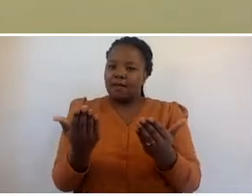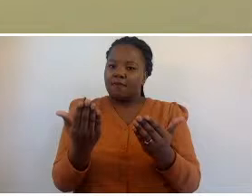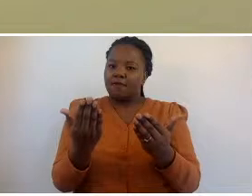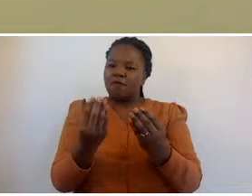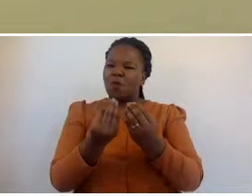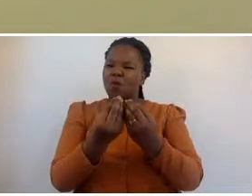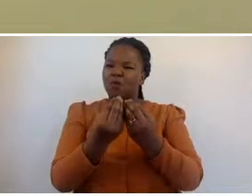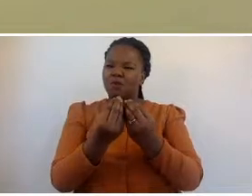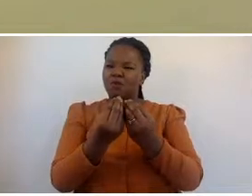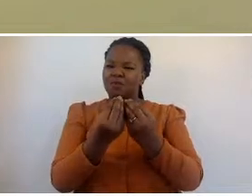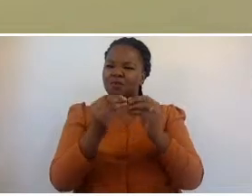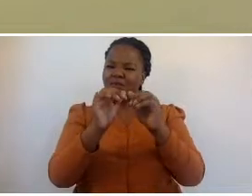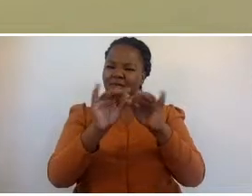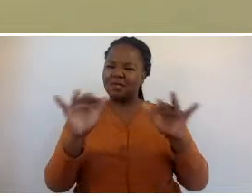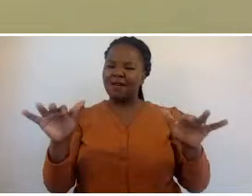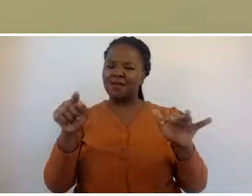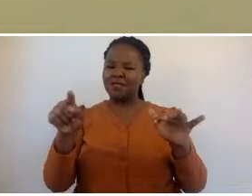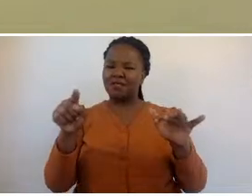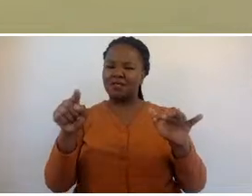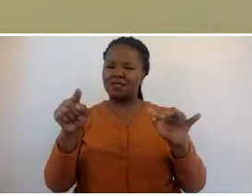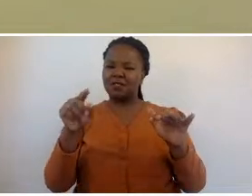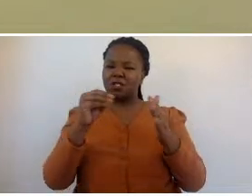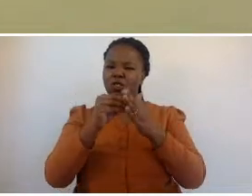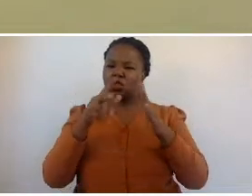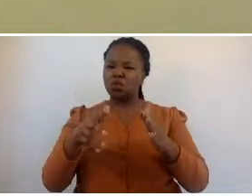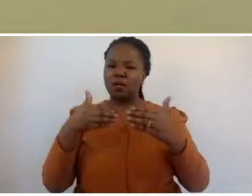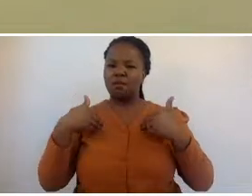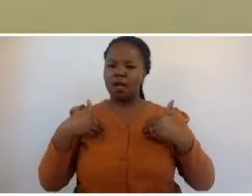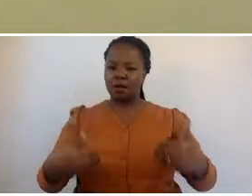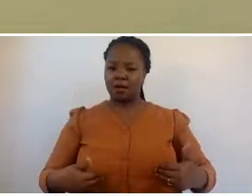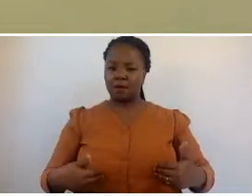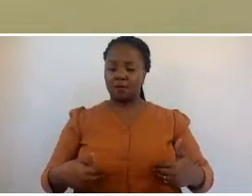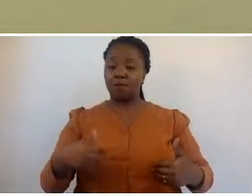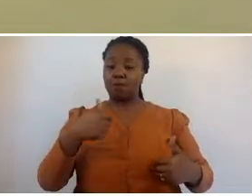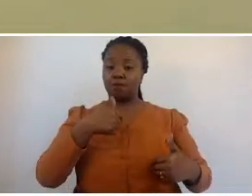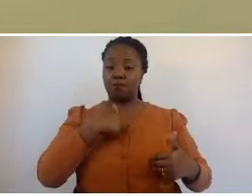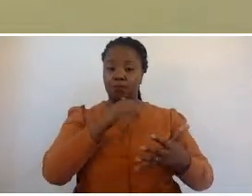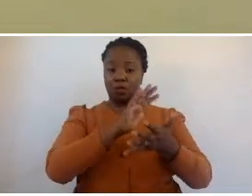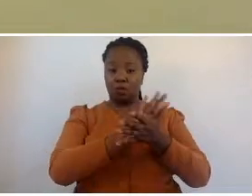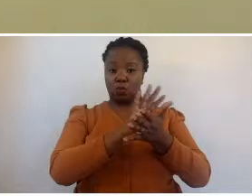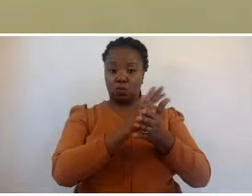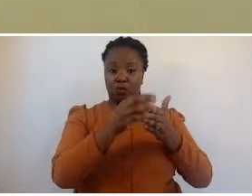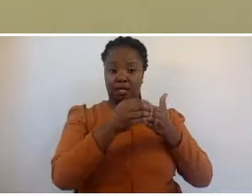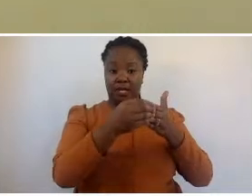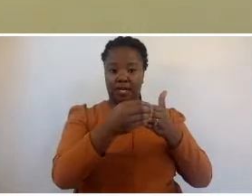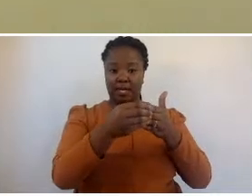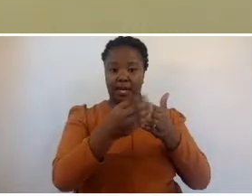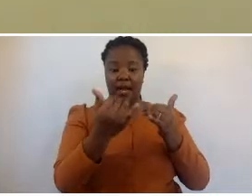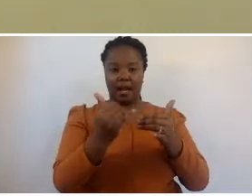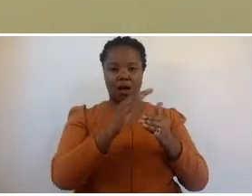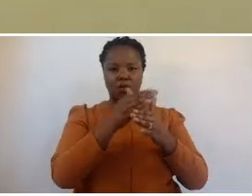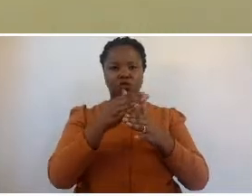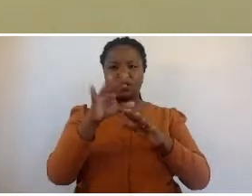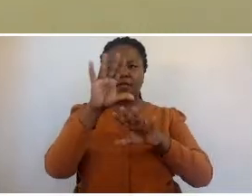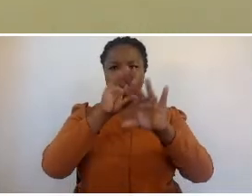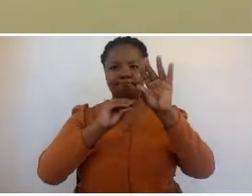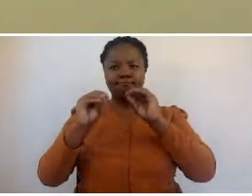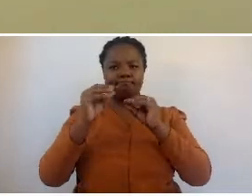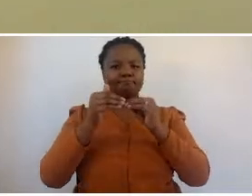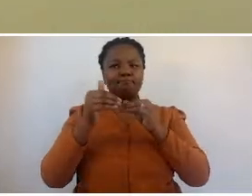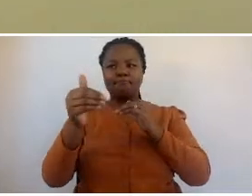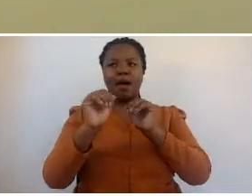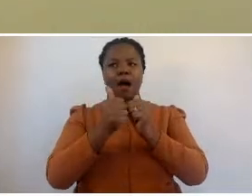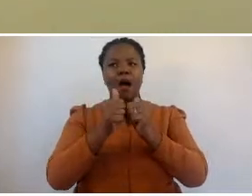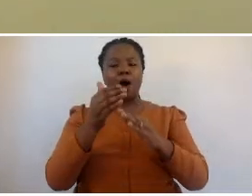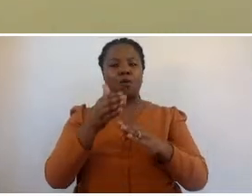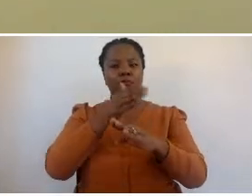besoins d'un corps étudiant diversifié. En tant que chef d'établissement, représentant chef d'établissement et représentant du gouvernement a indiqué les mesures qui